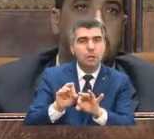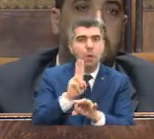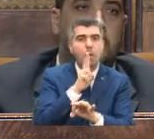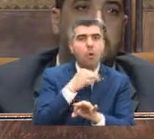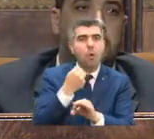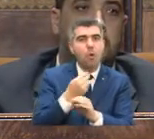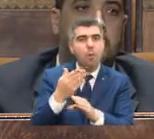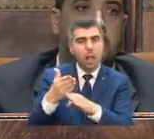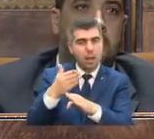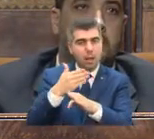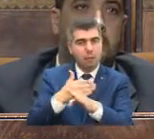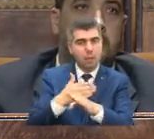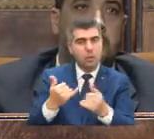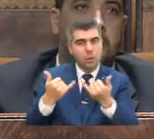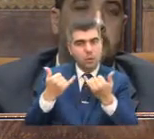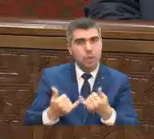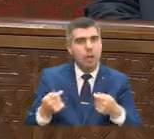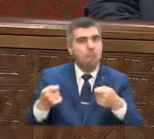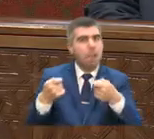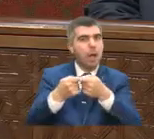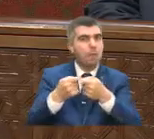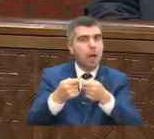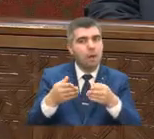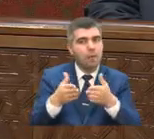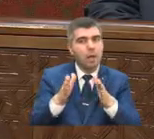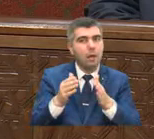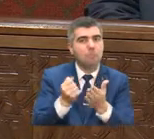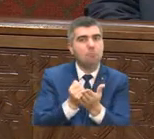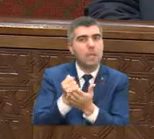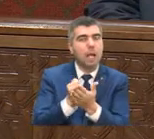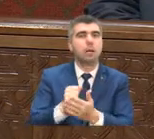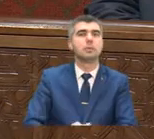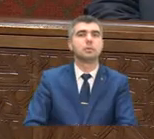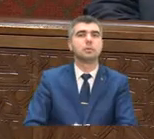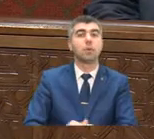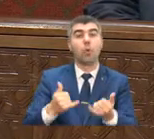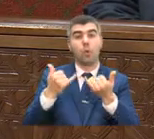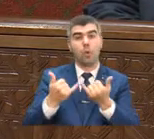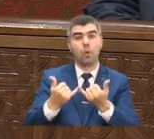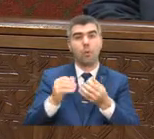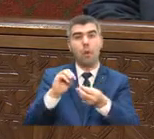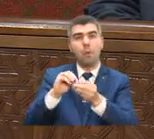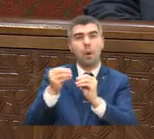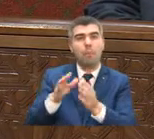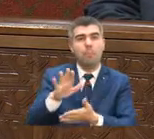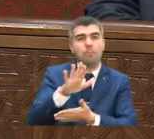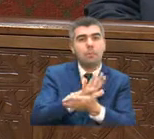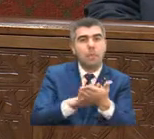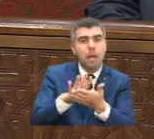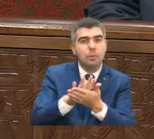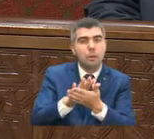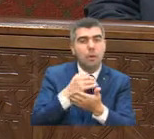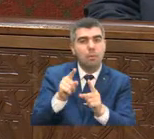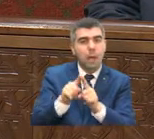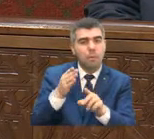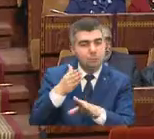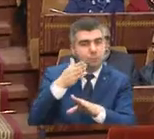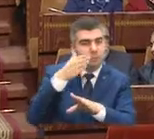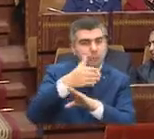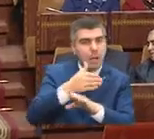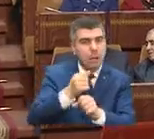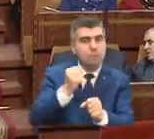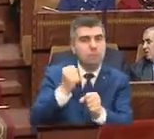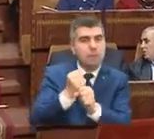والحالية من خلال فتح ديال مجموعة من المباريات. ولكن السيد الوزير، اليوم كاين بعض الإشكالات متعلقة بهذا الولوج، لأنه